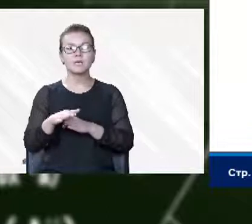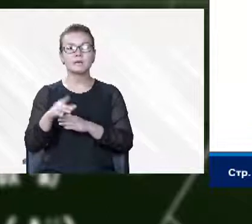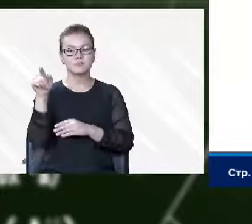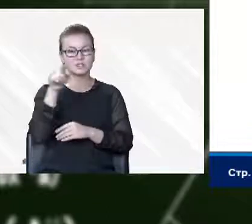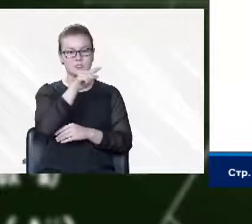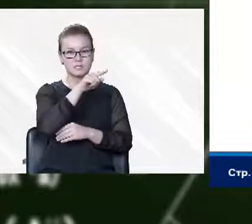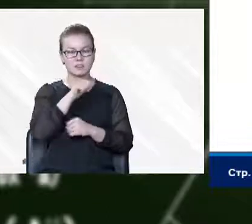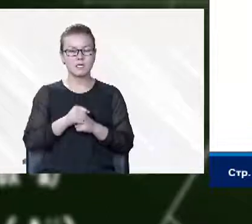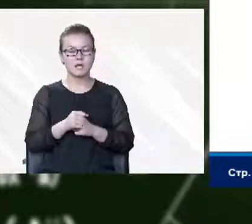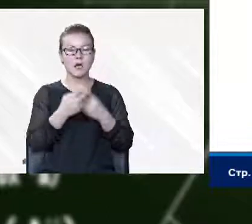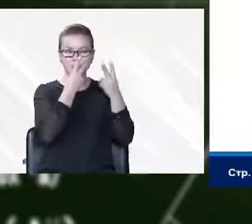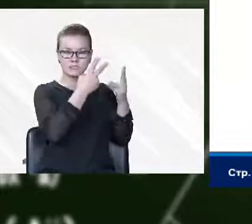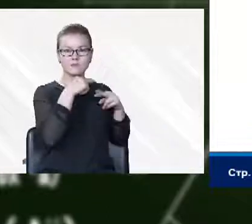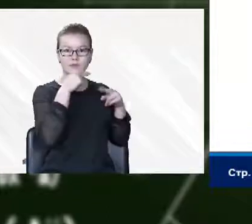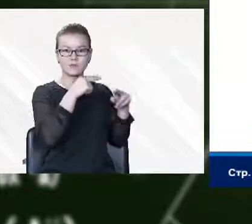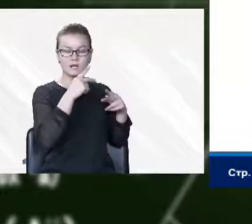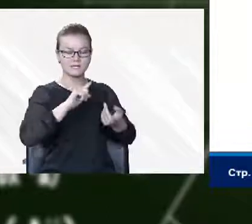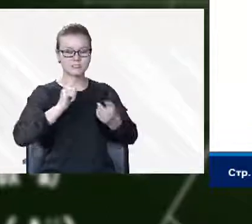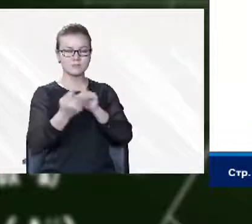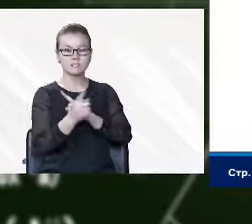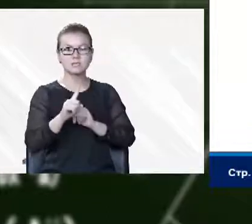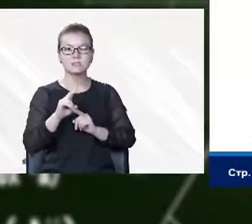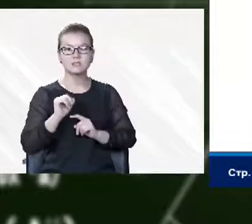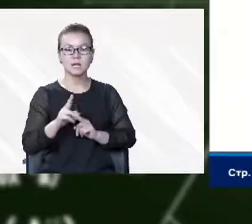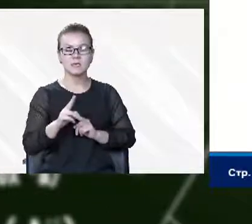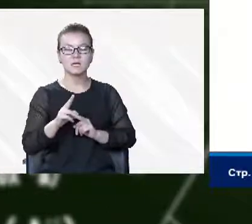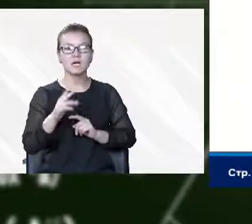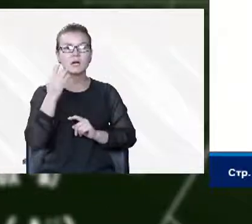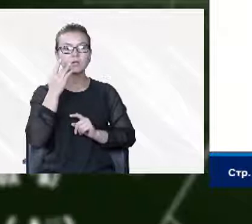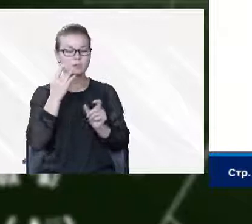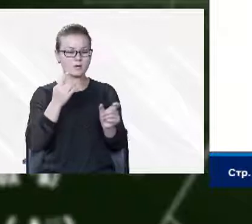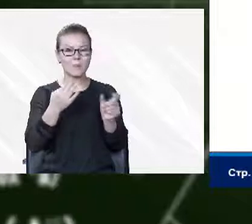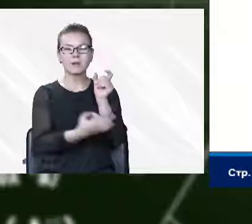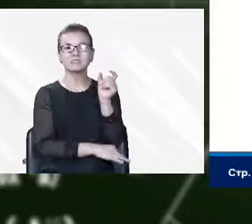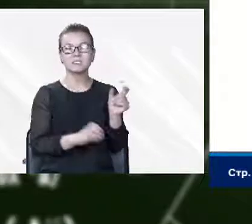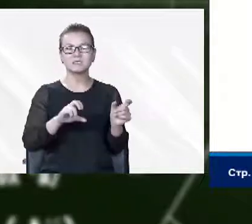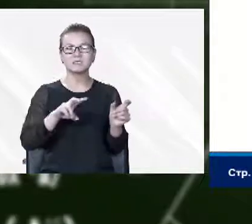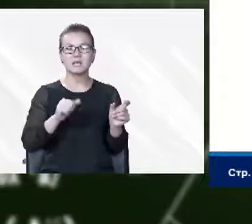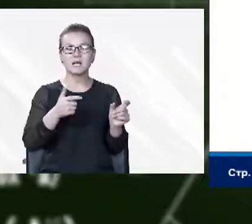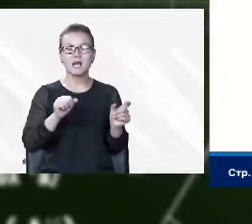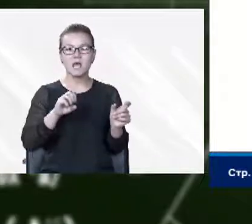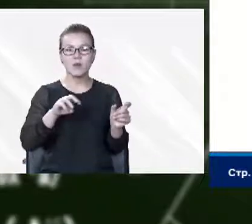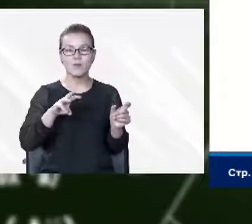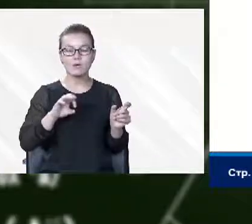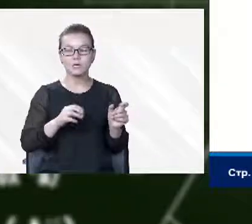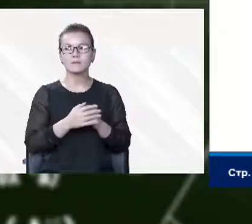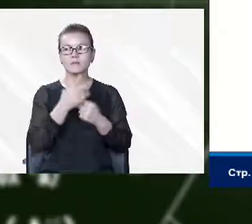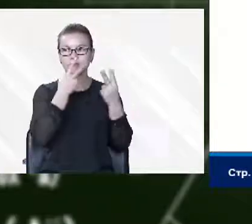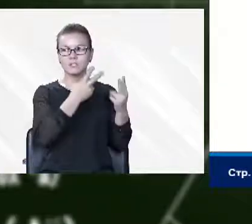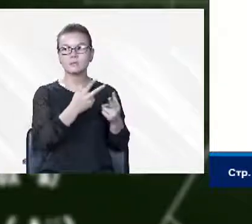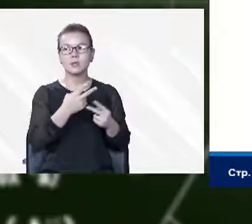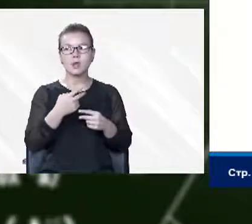числителе. Обратите внимание на изменение знака перед последним слагаемым. Видим минус